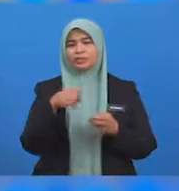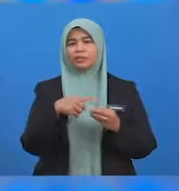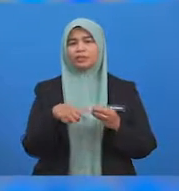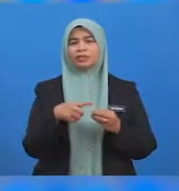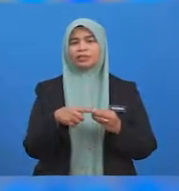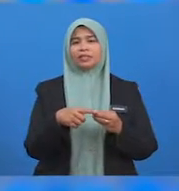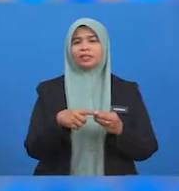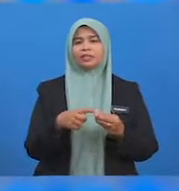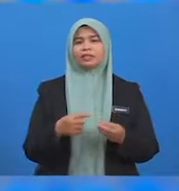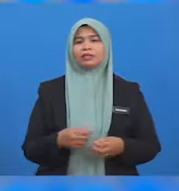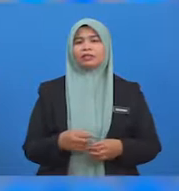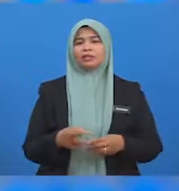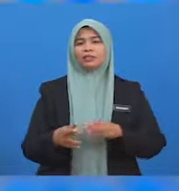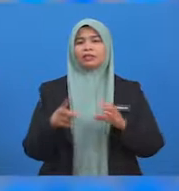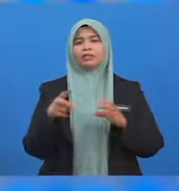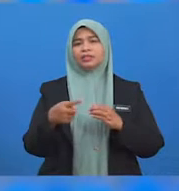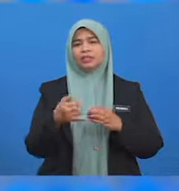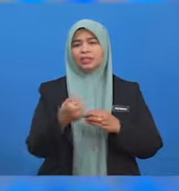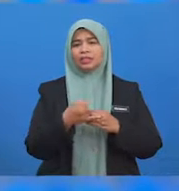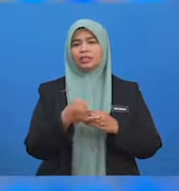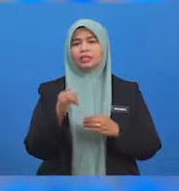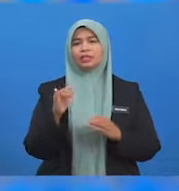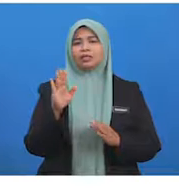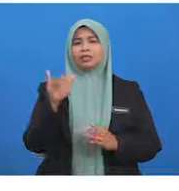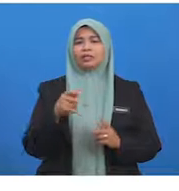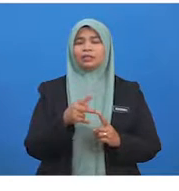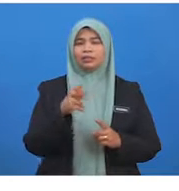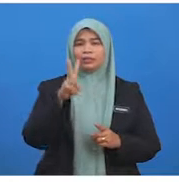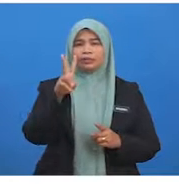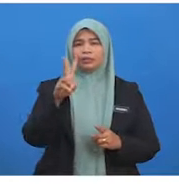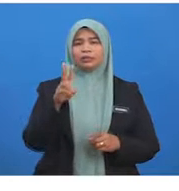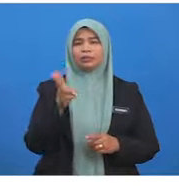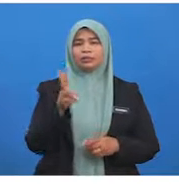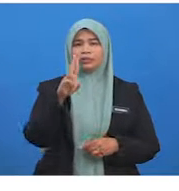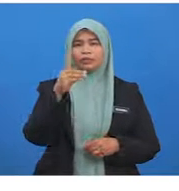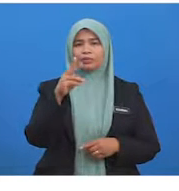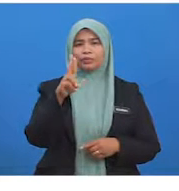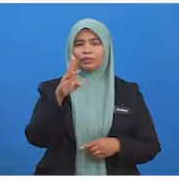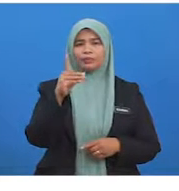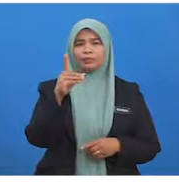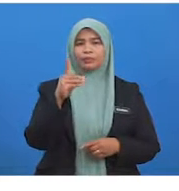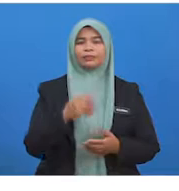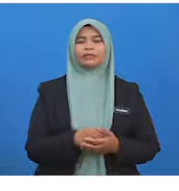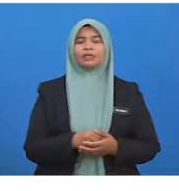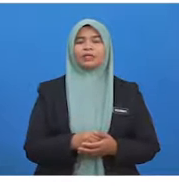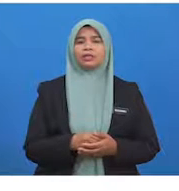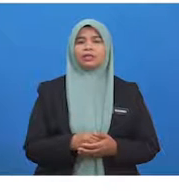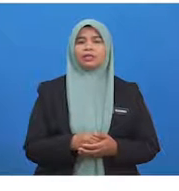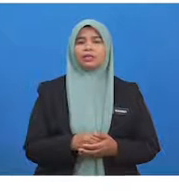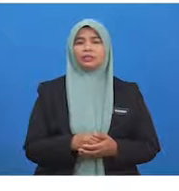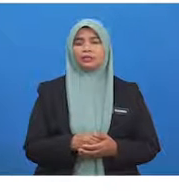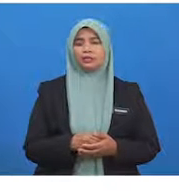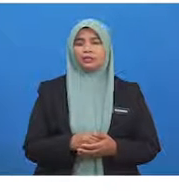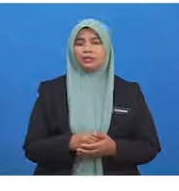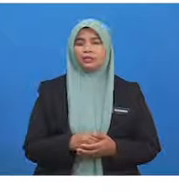tentang hukuman jenayah yang kedua yang dinamakan hudud. Hudud itu, murid-murid,